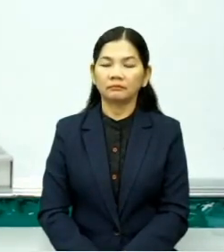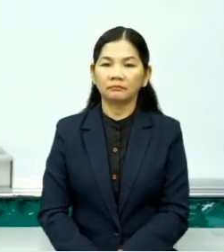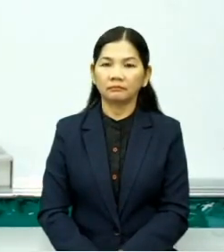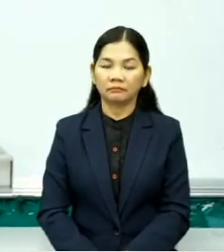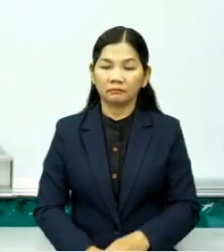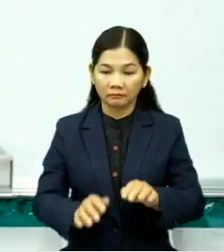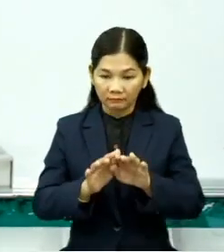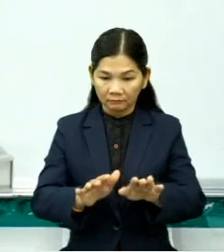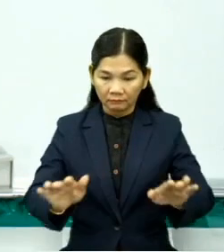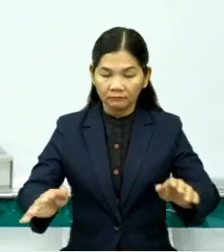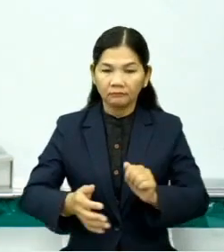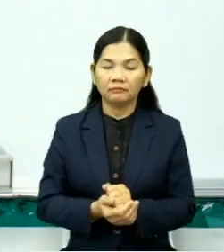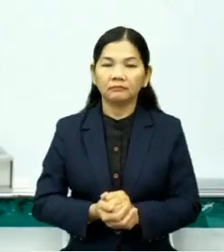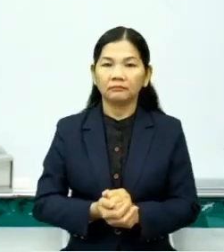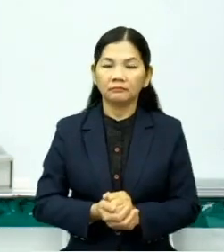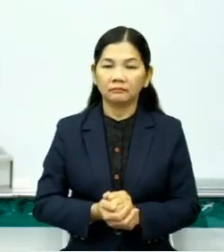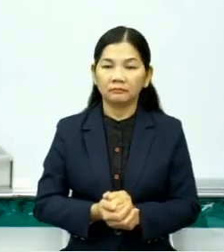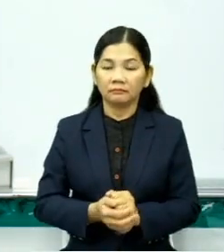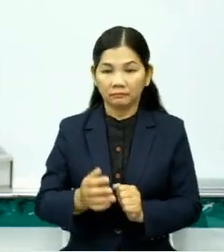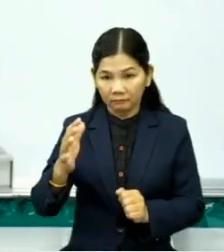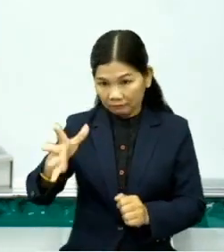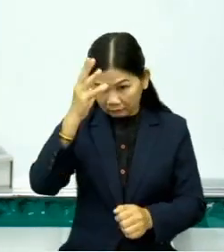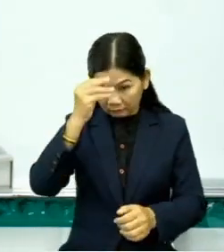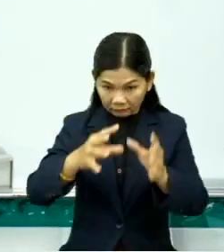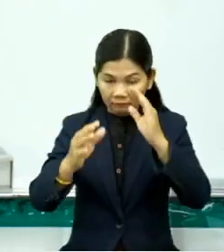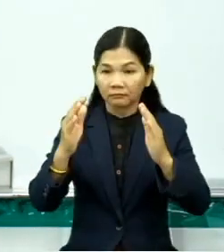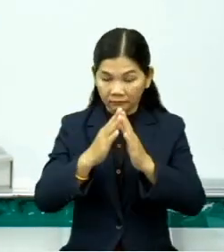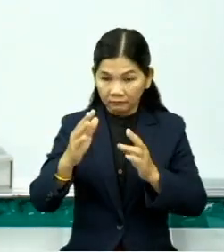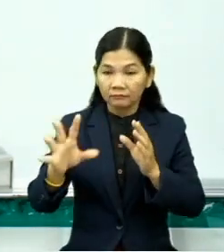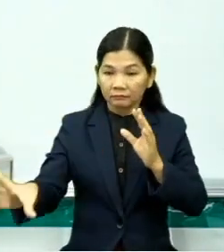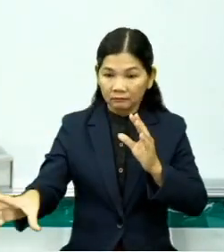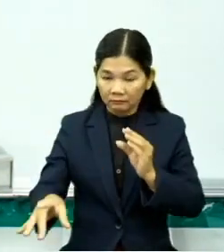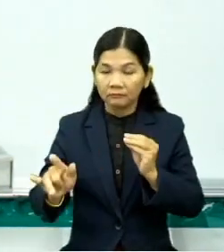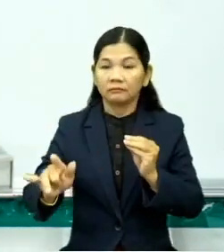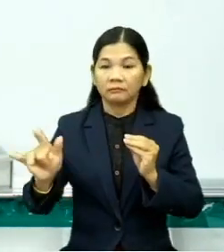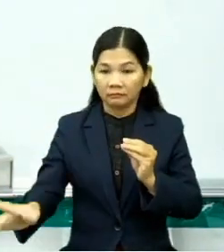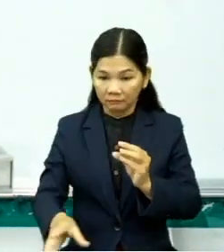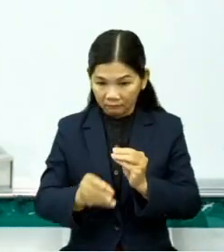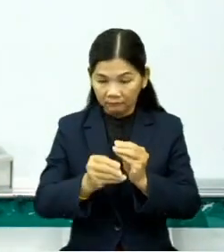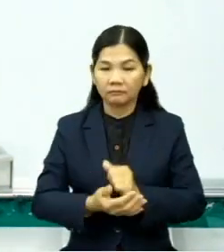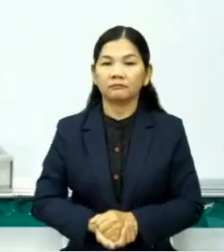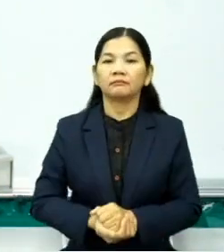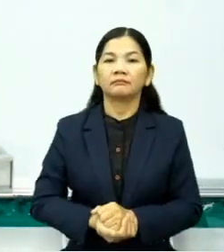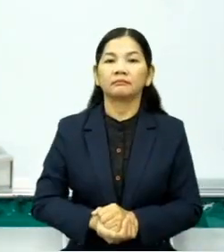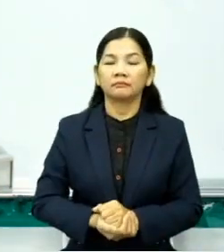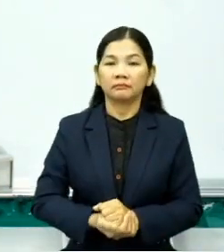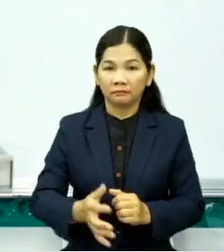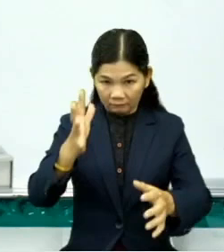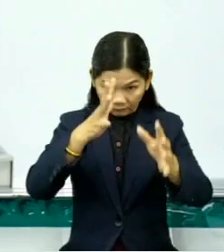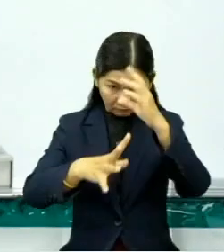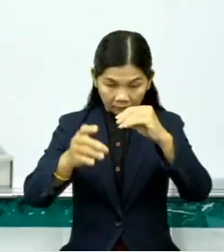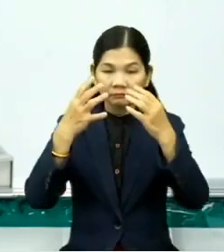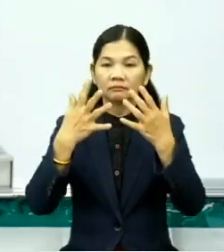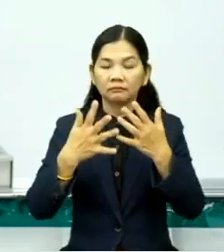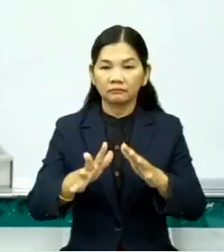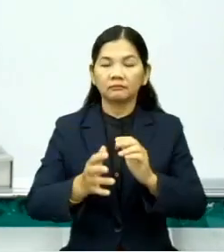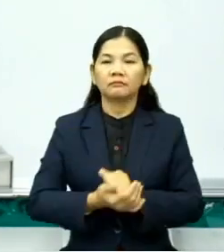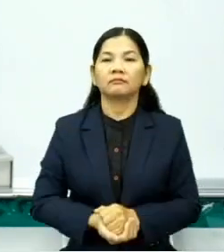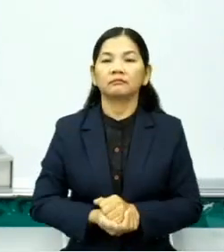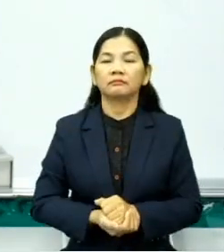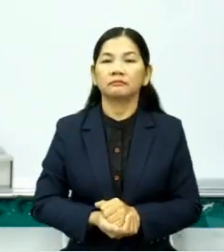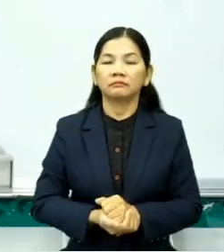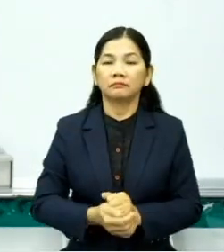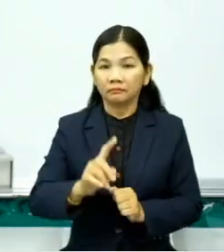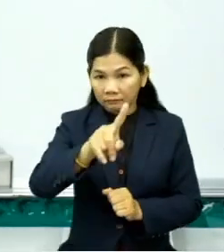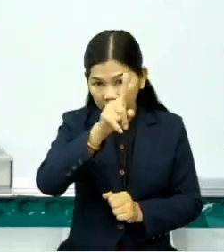ចាកូនកូនទាំងអស់គ្នាតើកូនបានរៀននៅផ្ទះបន្ថែមទេកូនចាកូនបានរៀននៅផ្ទះបន្ថែមចាអញ្ចឹងកូនចាំ